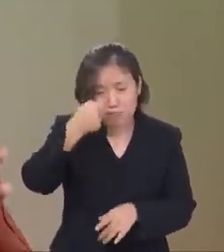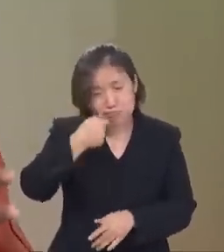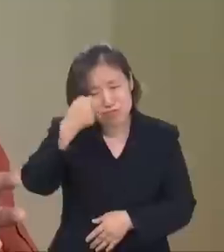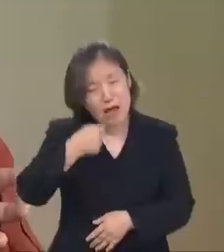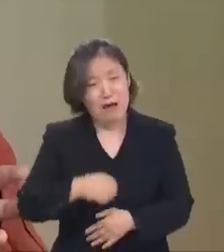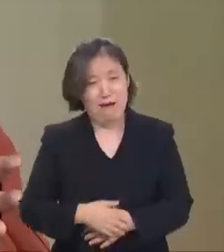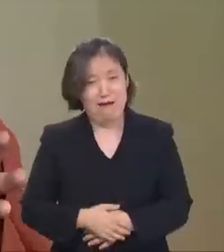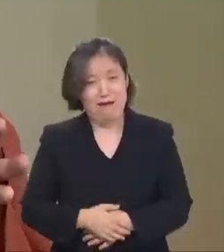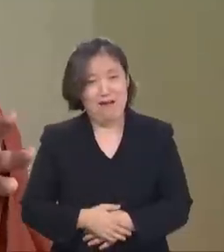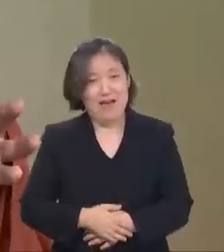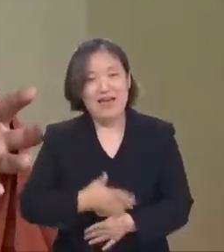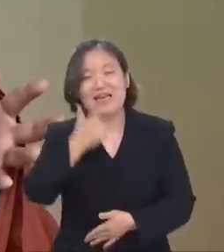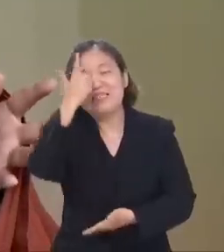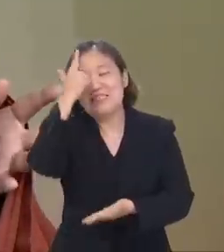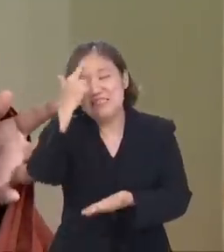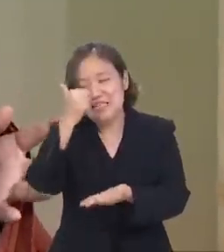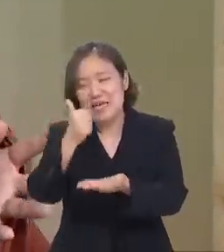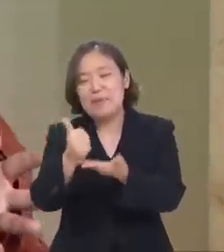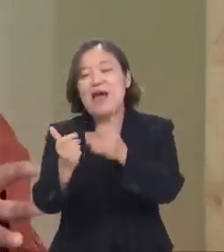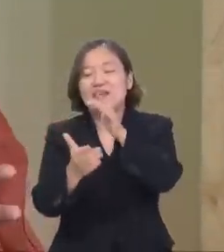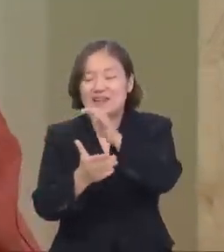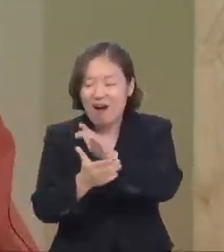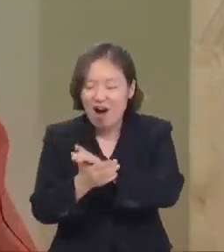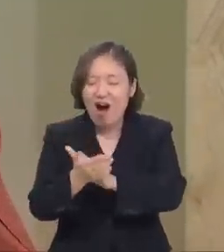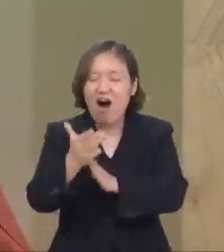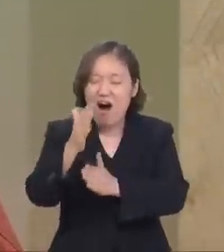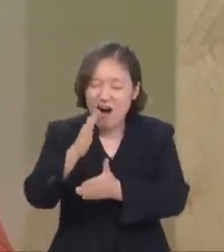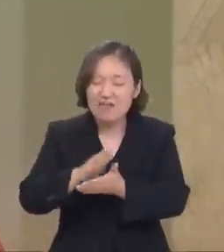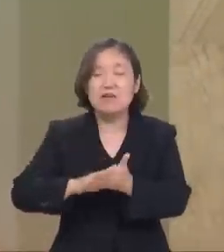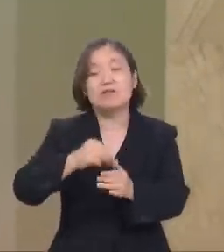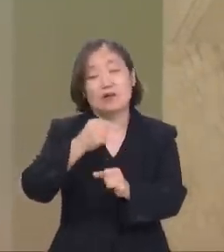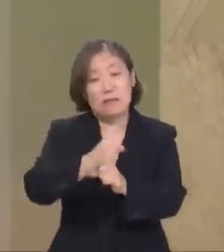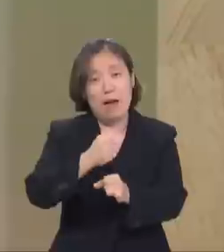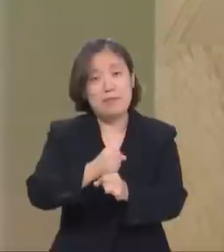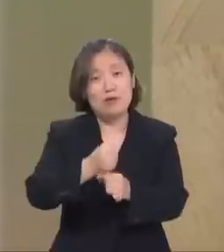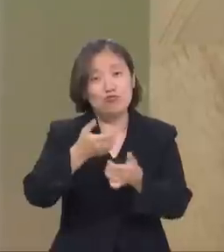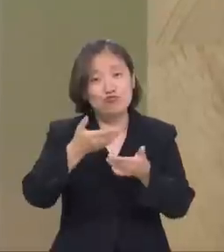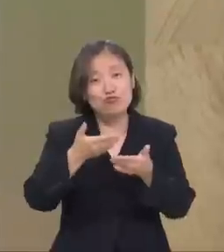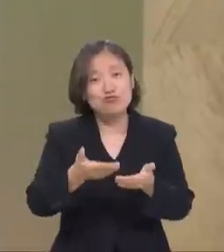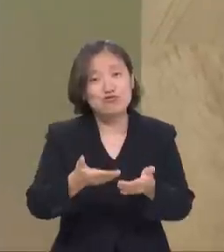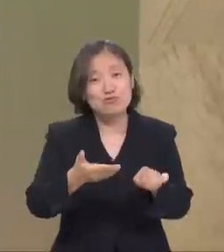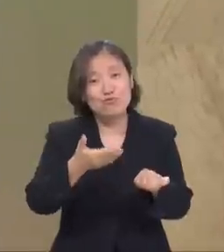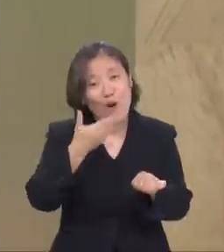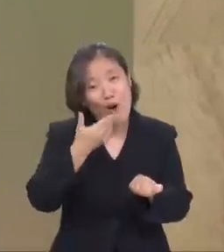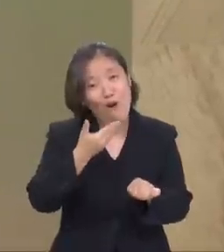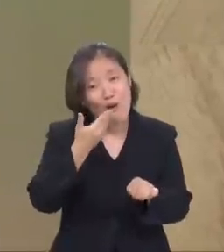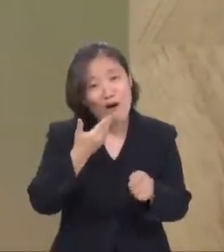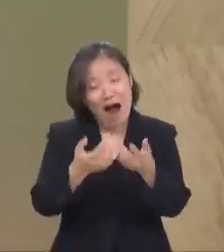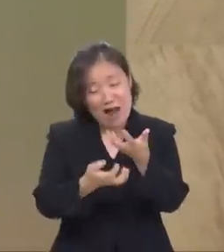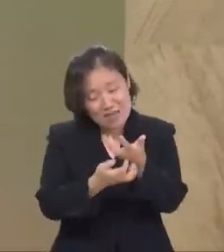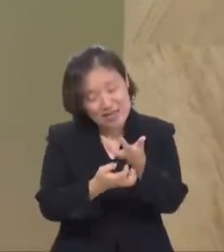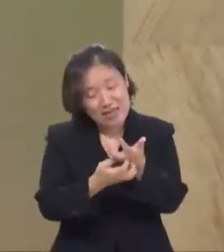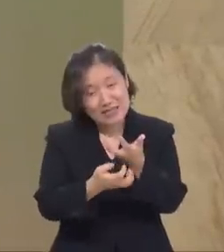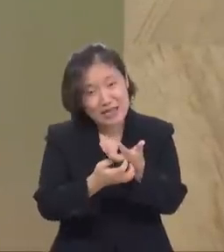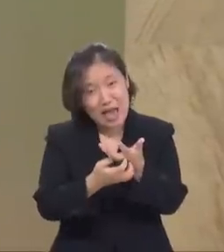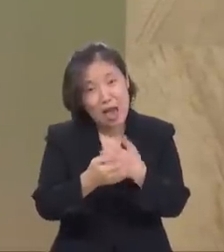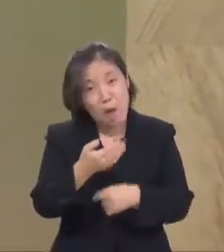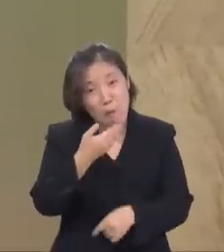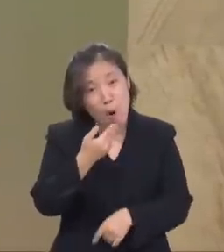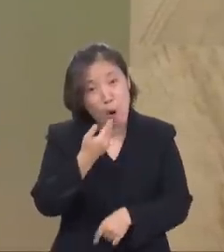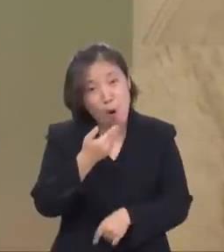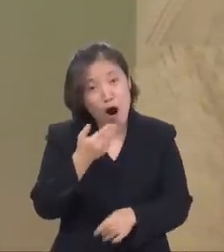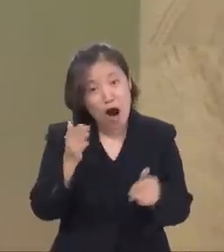정성스럽게 노스님께서 정성스럽게 끓여 주신 그 된장찌개를 다 먹고 난 뒤에